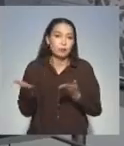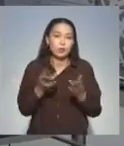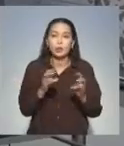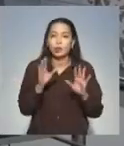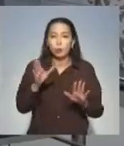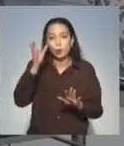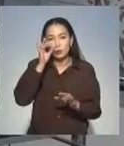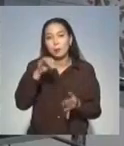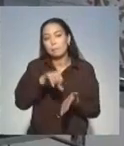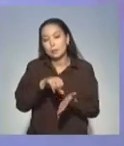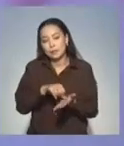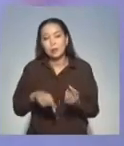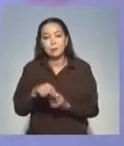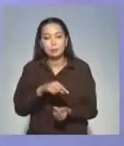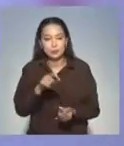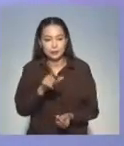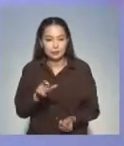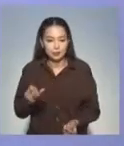но и представители бизнеса.